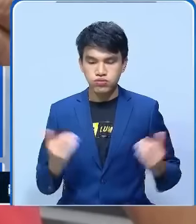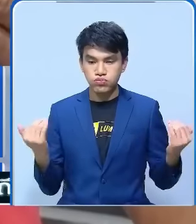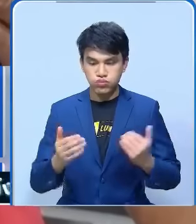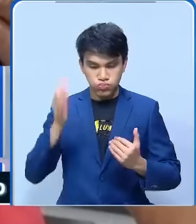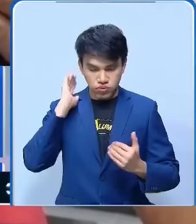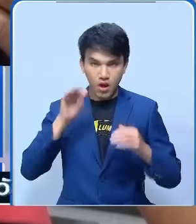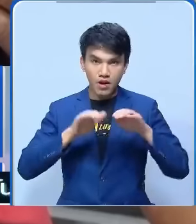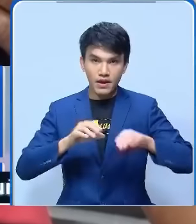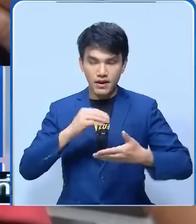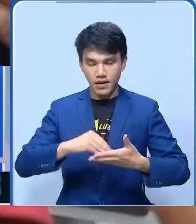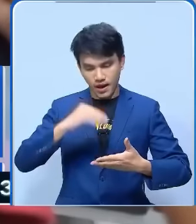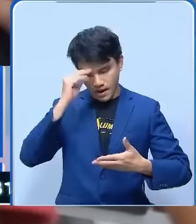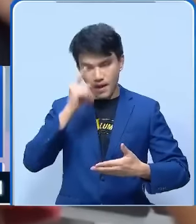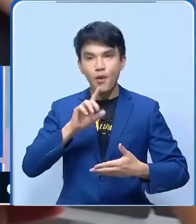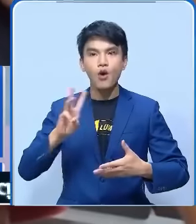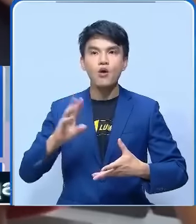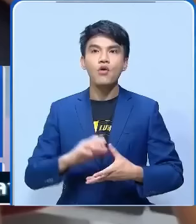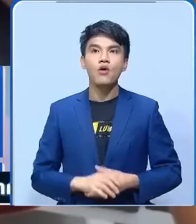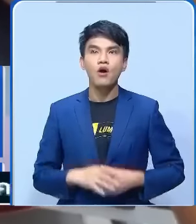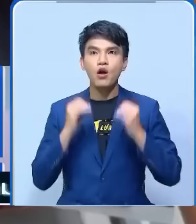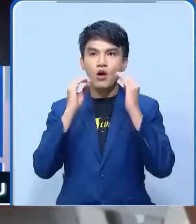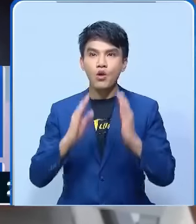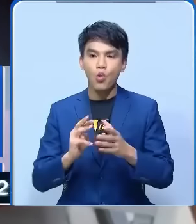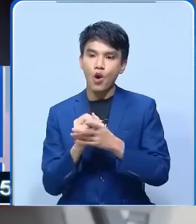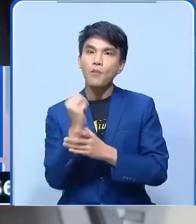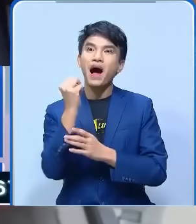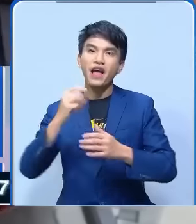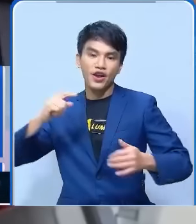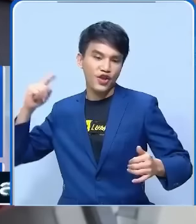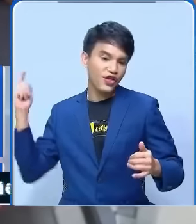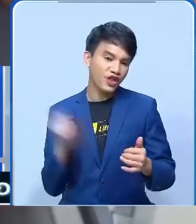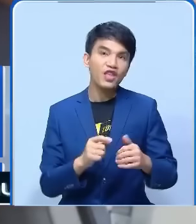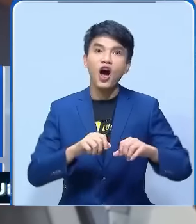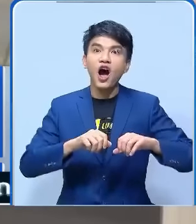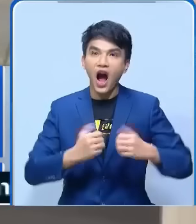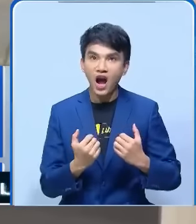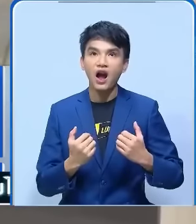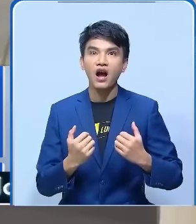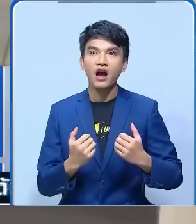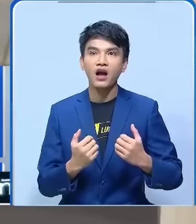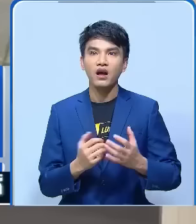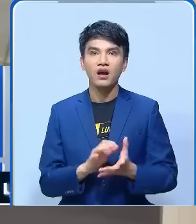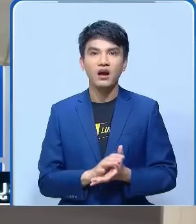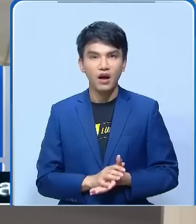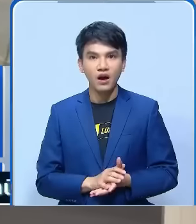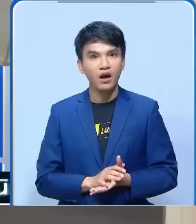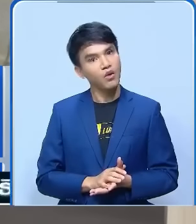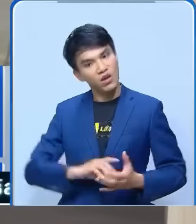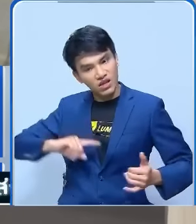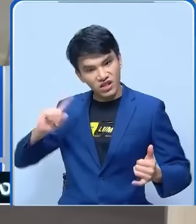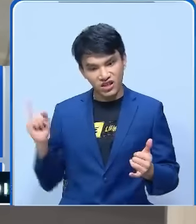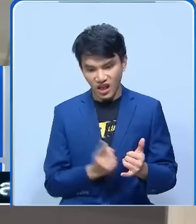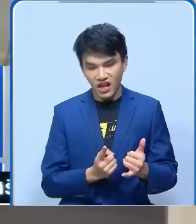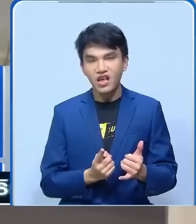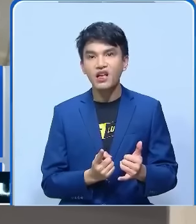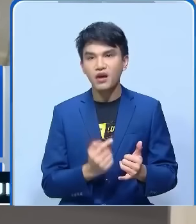เป็นเด็กนักเรียนชั้นป .6 ถูกครูเอาไม้พองฟาดหลังจนไม้พองหักลำเอ้าแล้วเขามาฟาดทำไมล่ะลูก